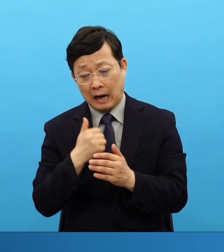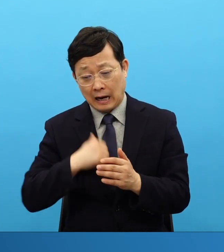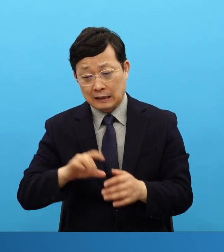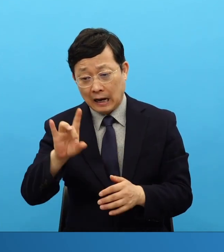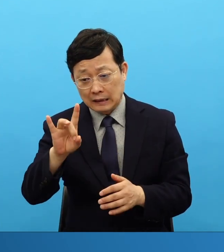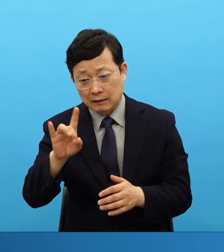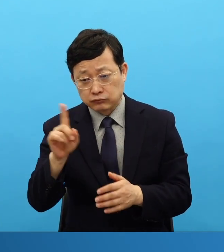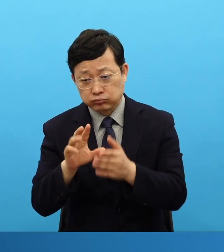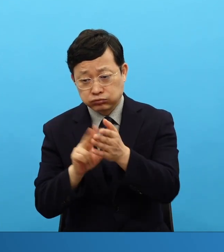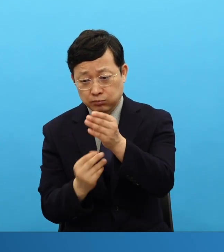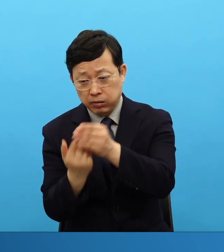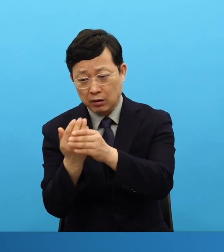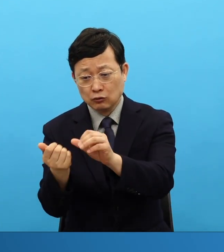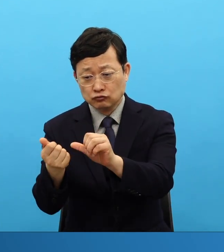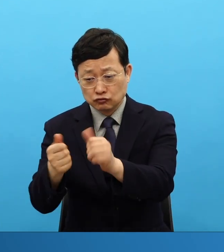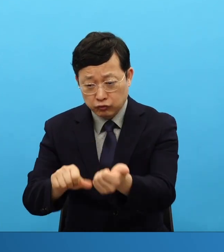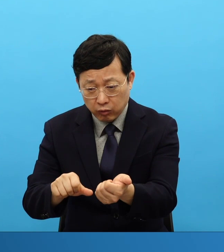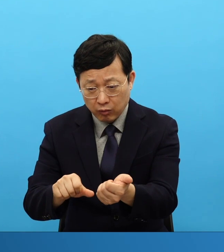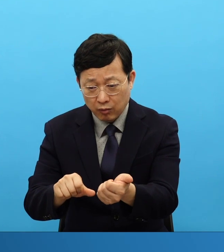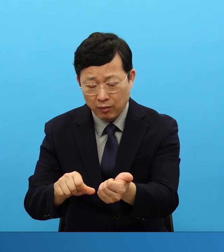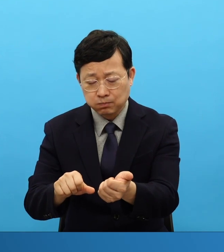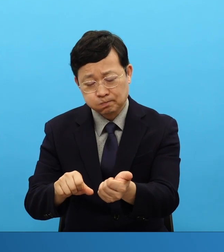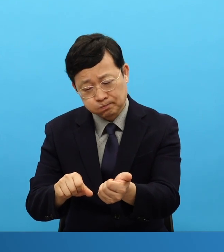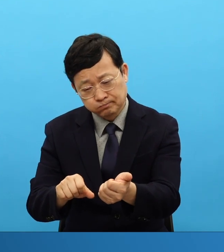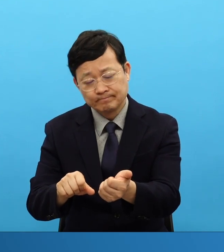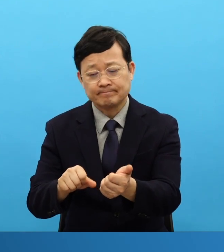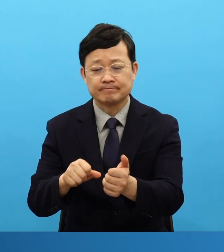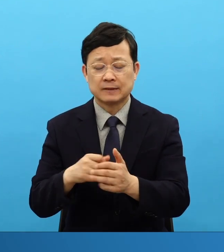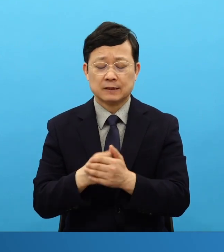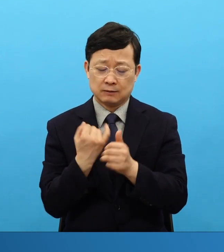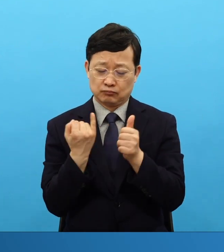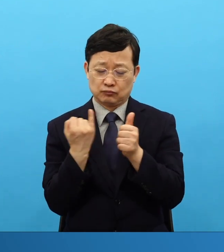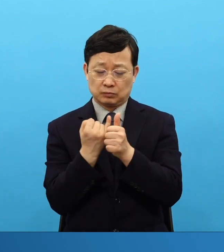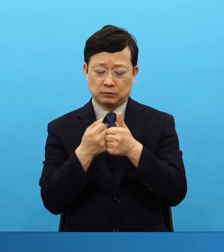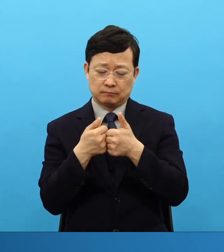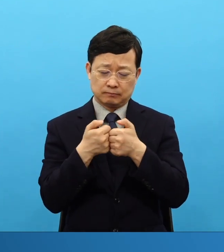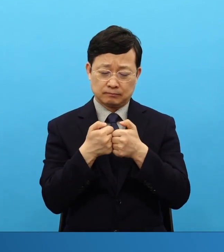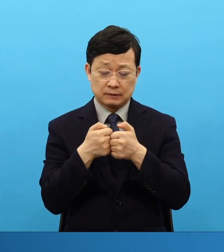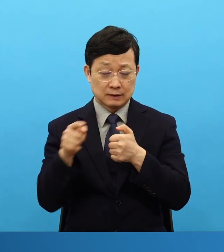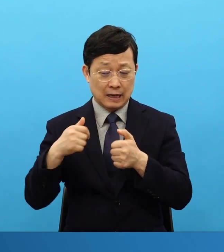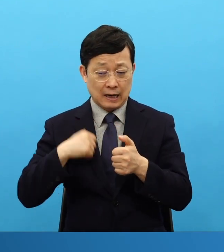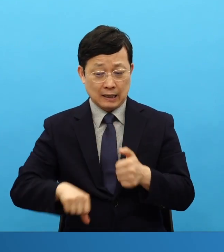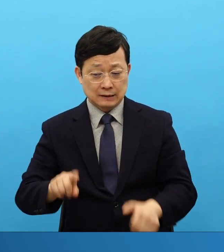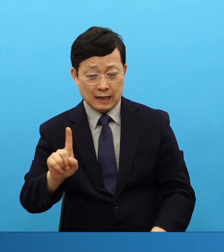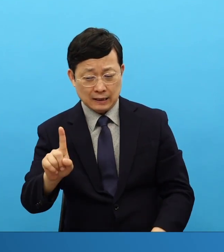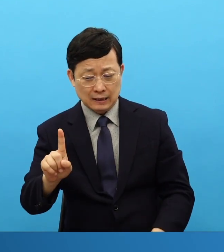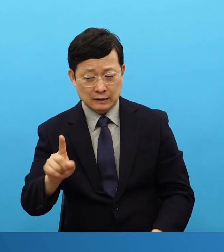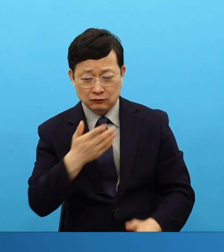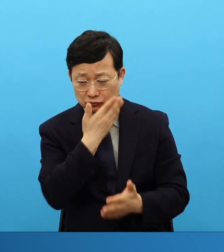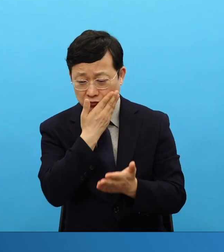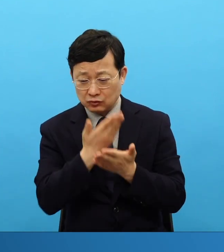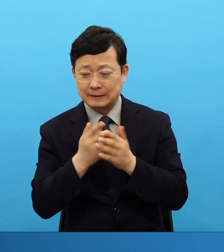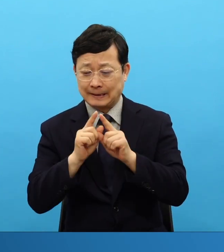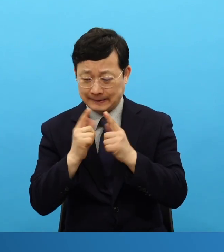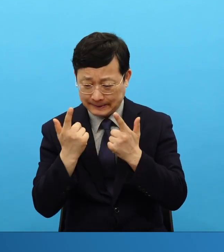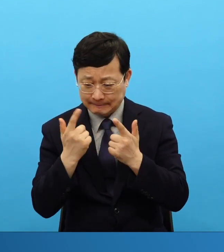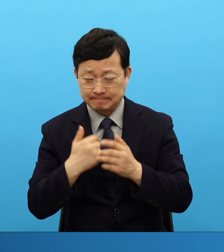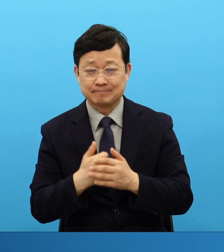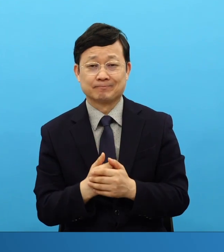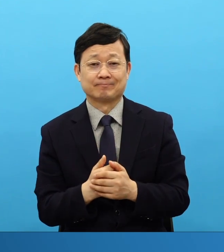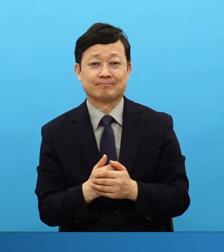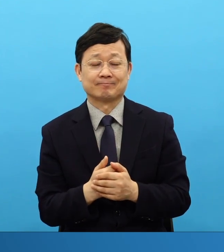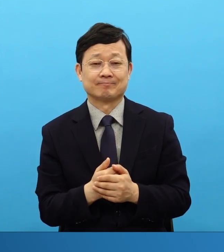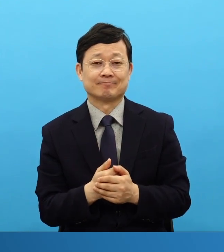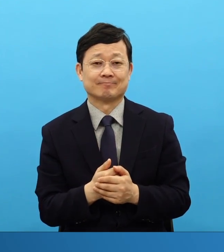that time, this couple had one son, and he died. 그때 이 부부가 우리 아들 하나가 중요한 게 아니다. And the couple said to themselves, "Our